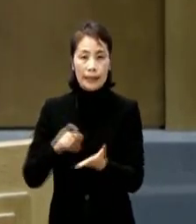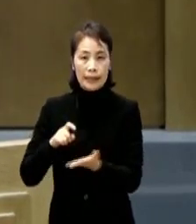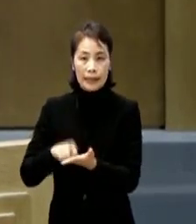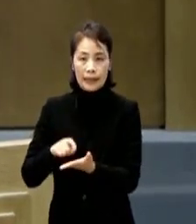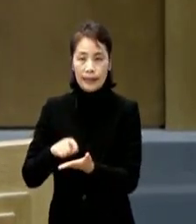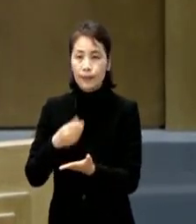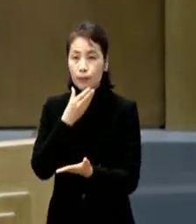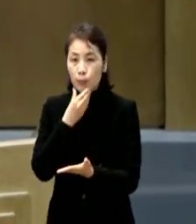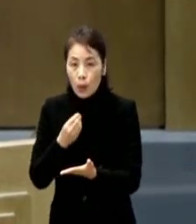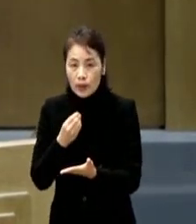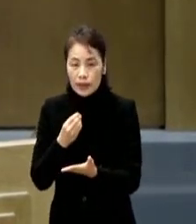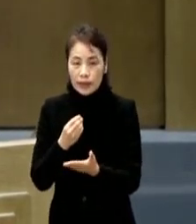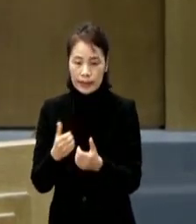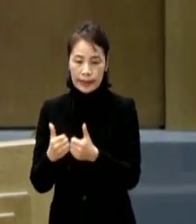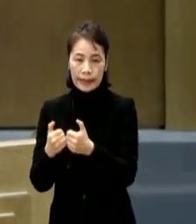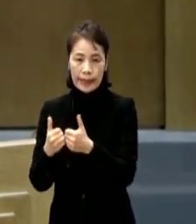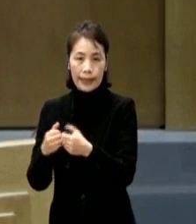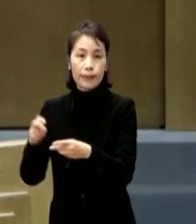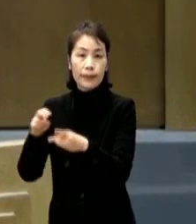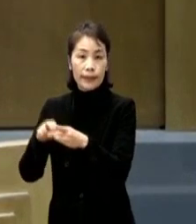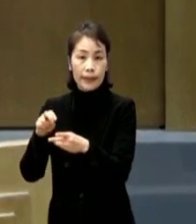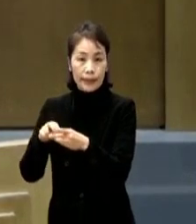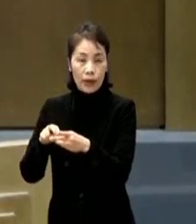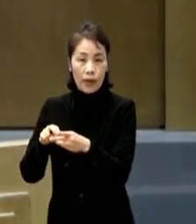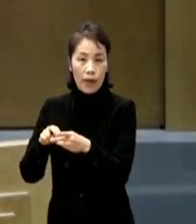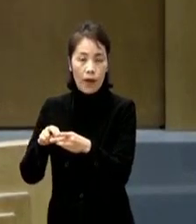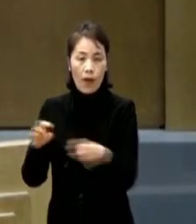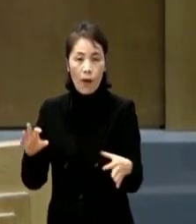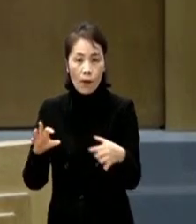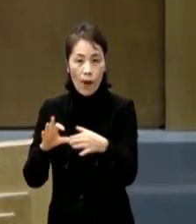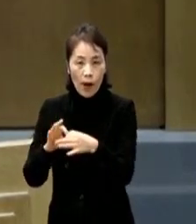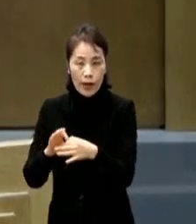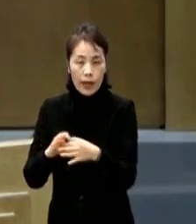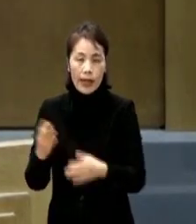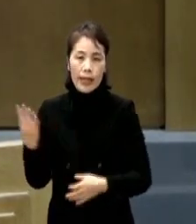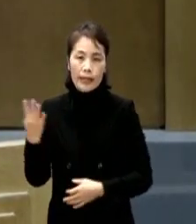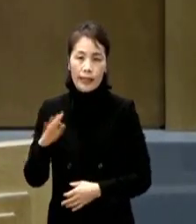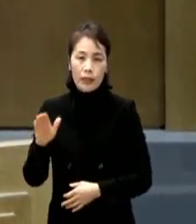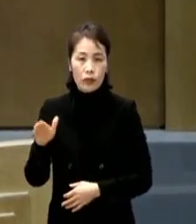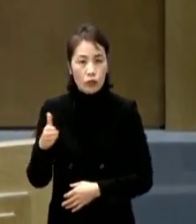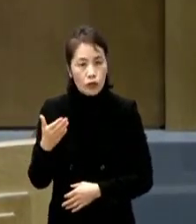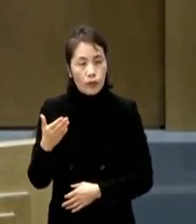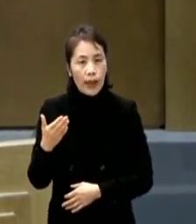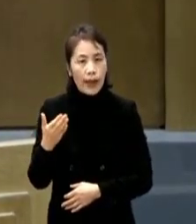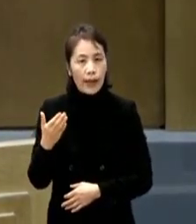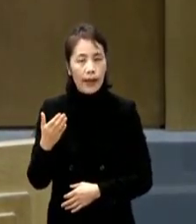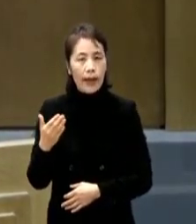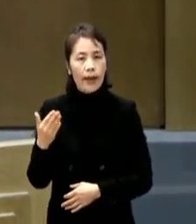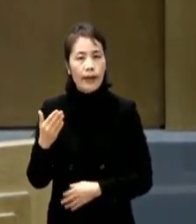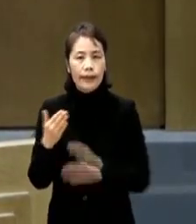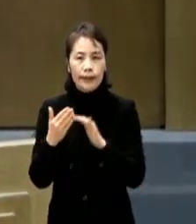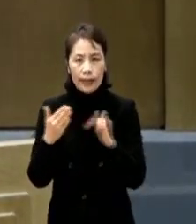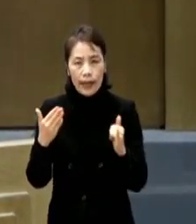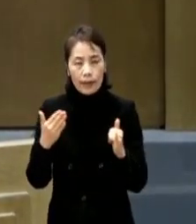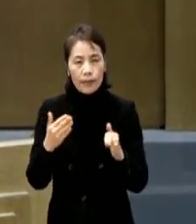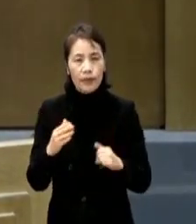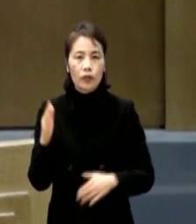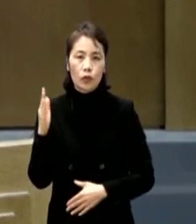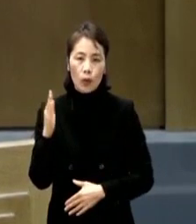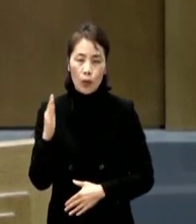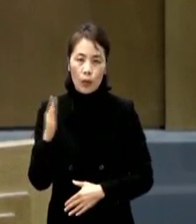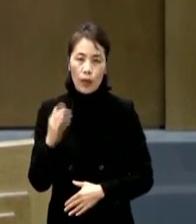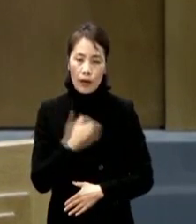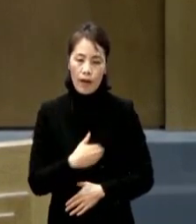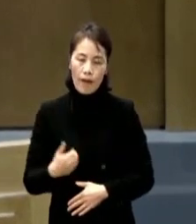상담 콜센터를 통해 위기에 처한 4,195명의 소중한 생명을 구했고